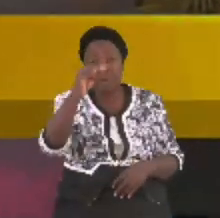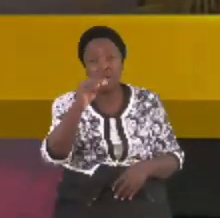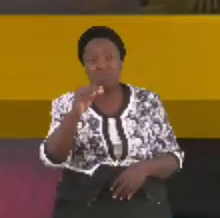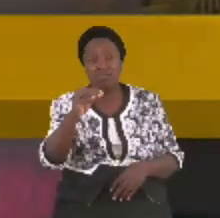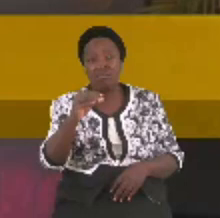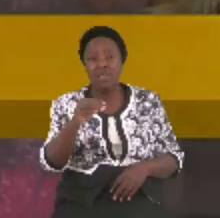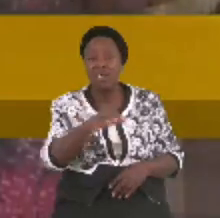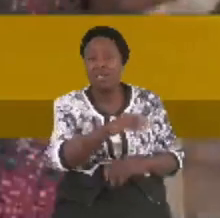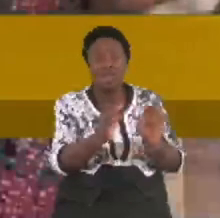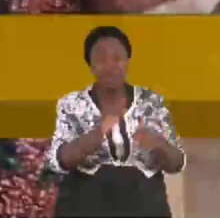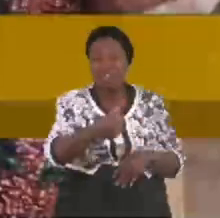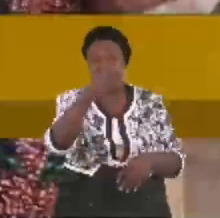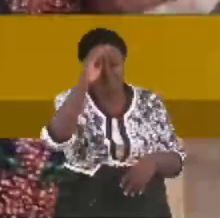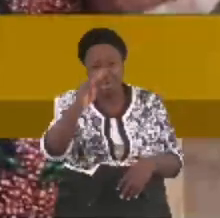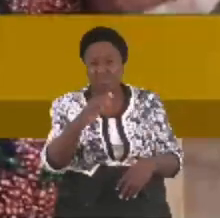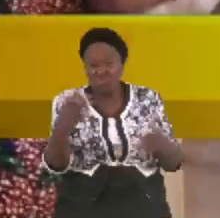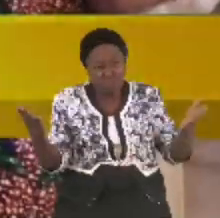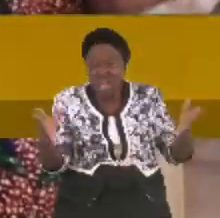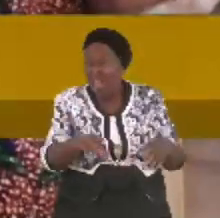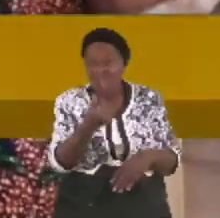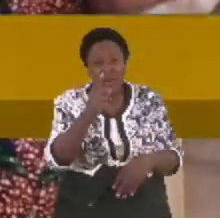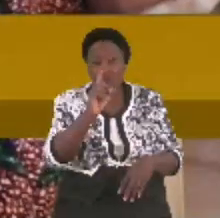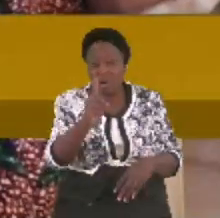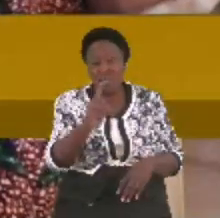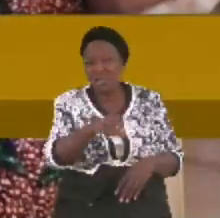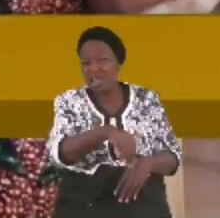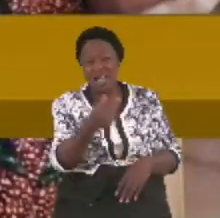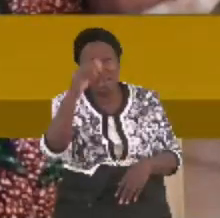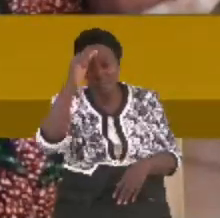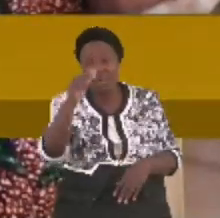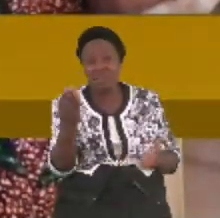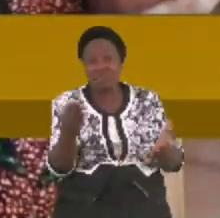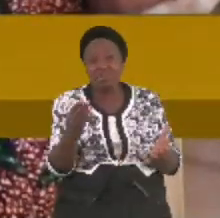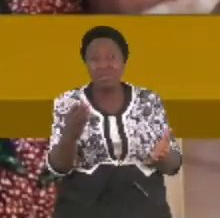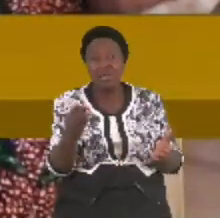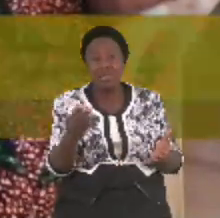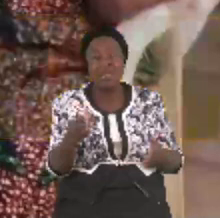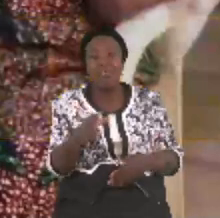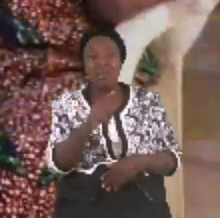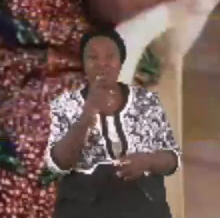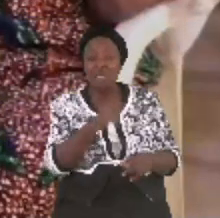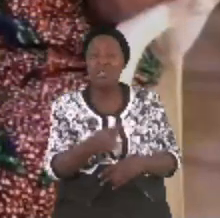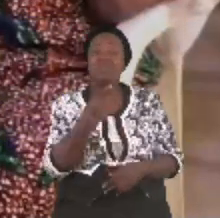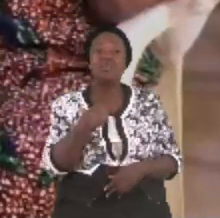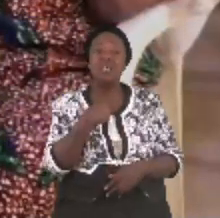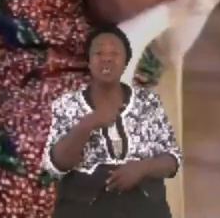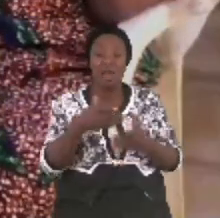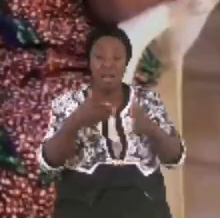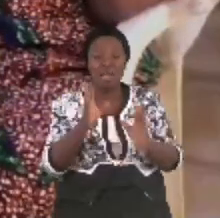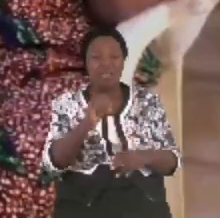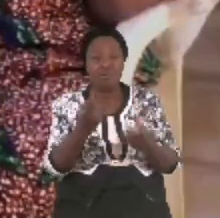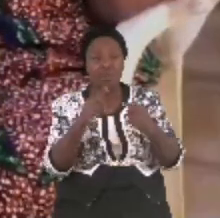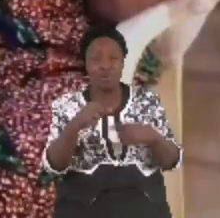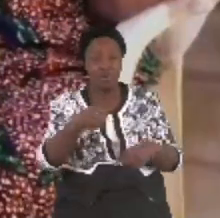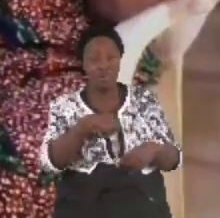partialité, si quelqu'un, pas de discrimination, si quelqu'un a soif, qu'il vienne à moi et qu'il